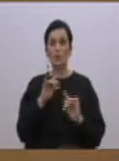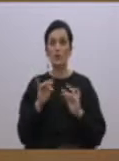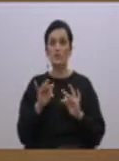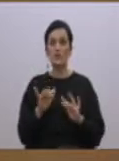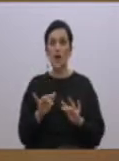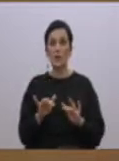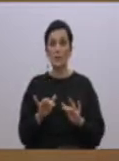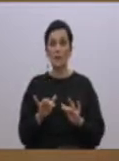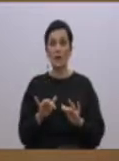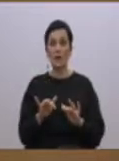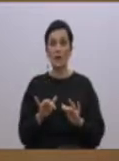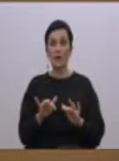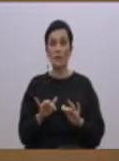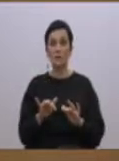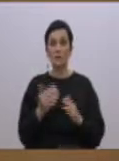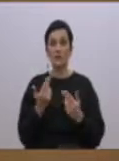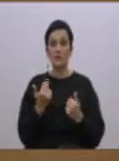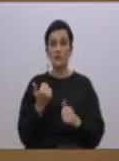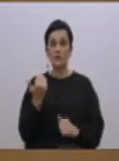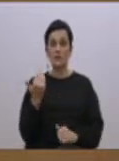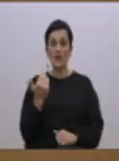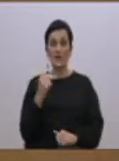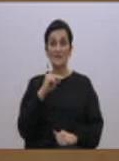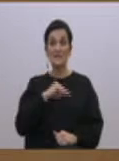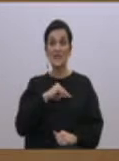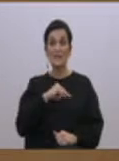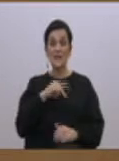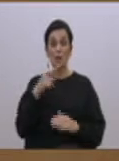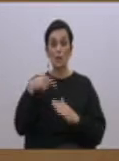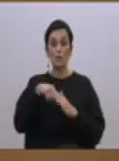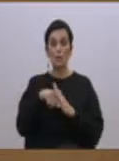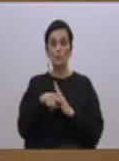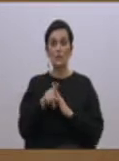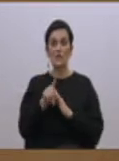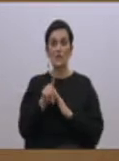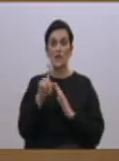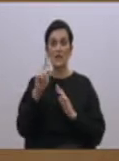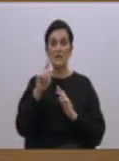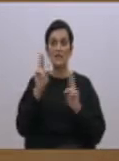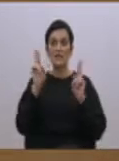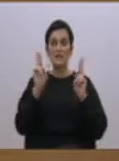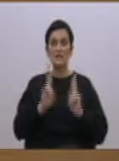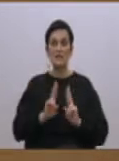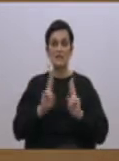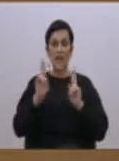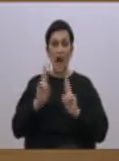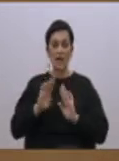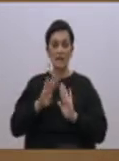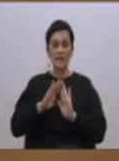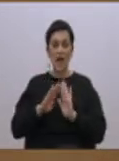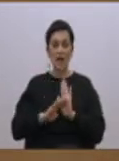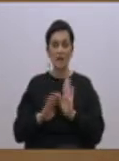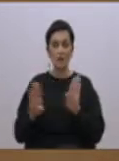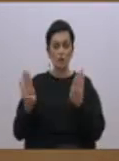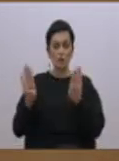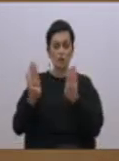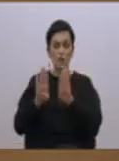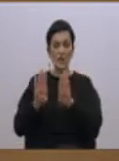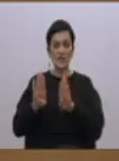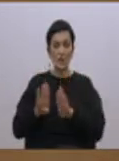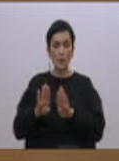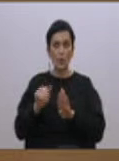საქმიანობის და თქვენი სამსახურის მიერ დანერგილი სტანდარტების შესაბამისობა